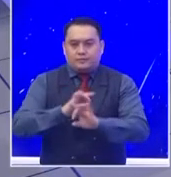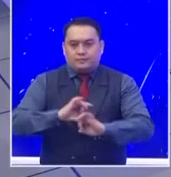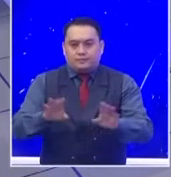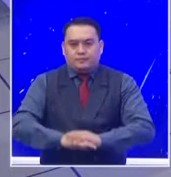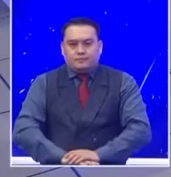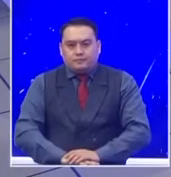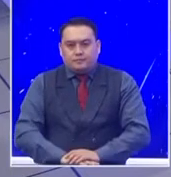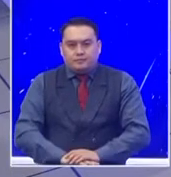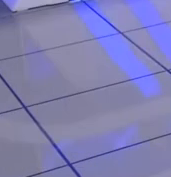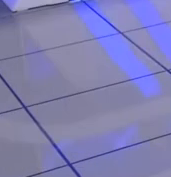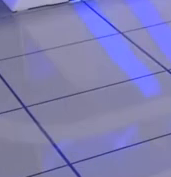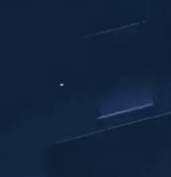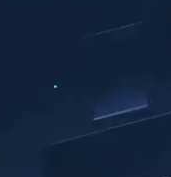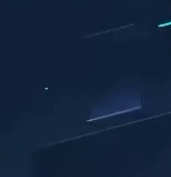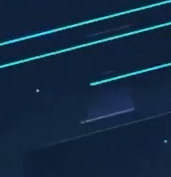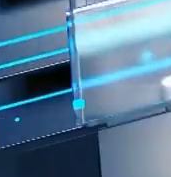самом важном